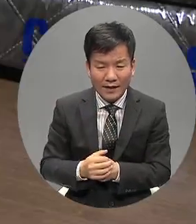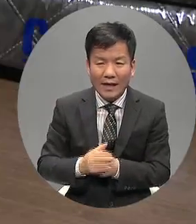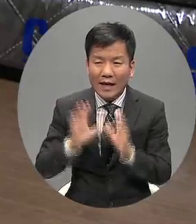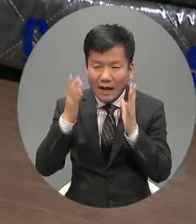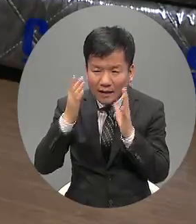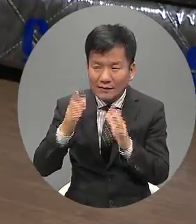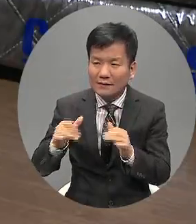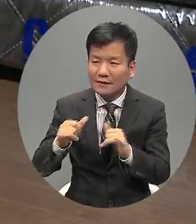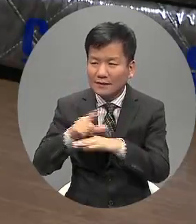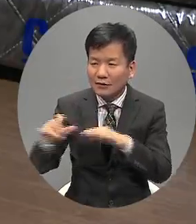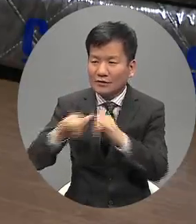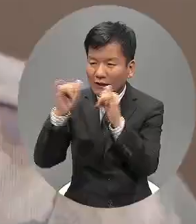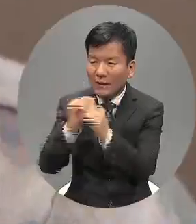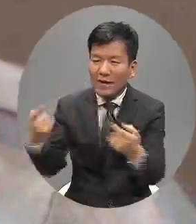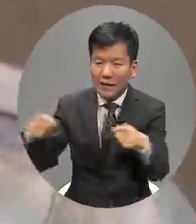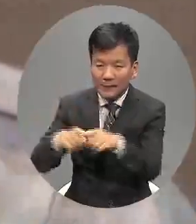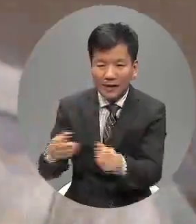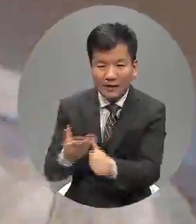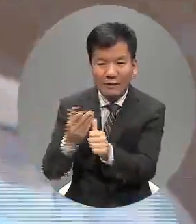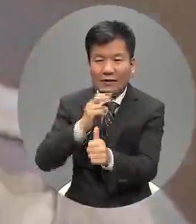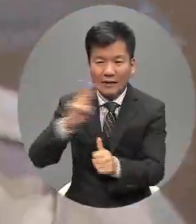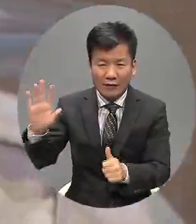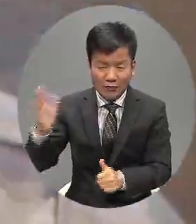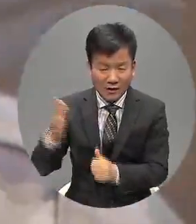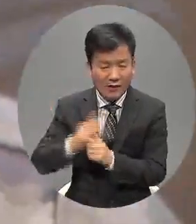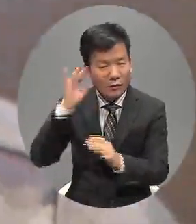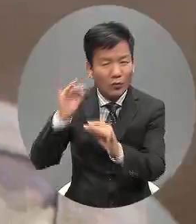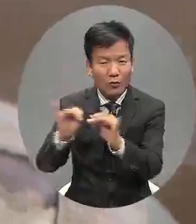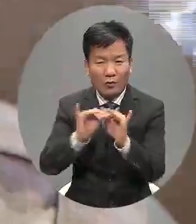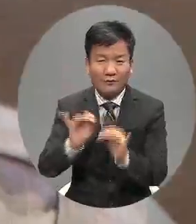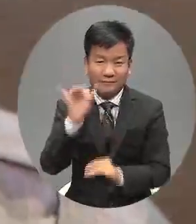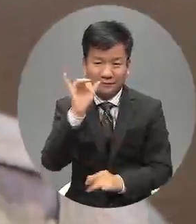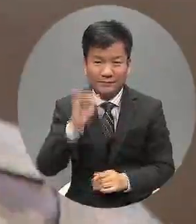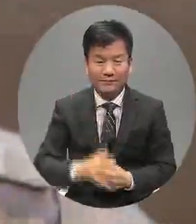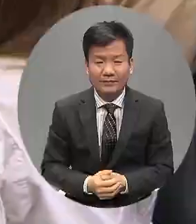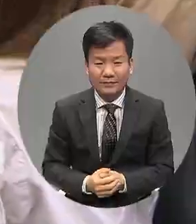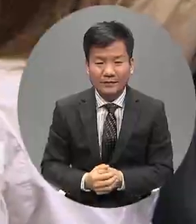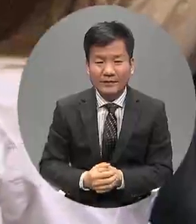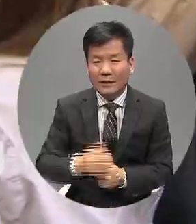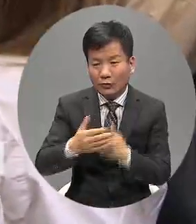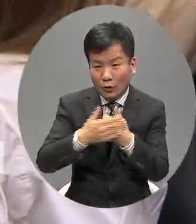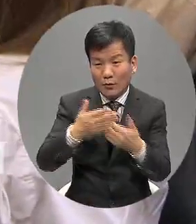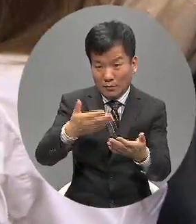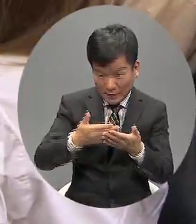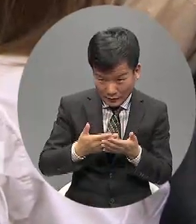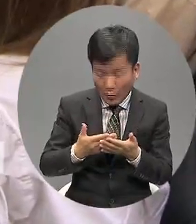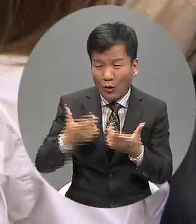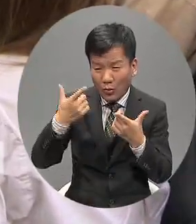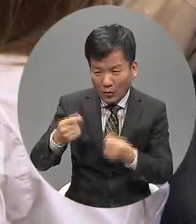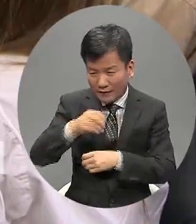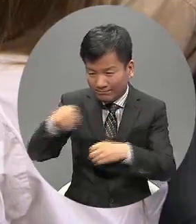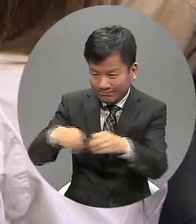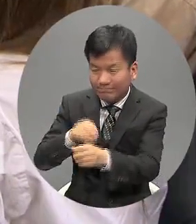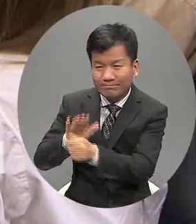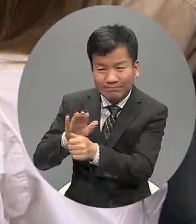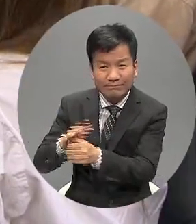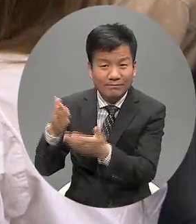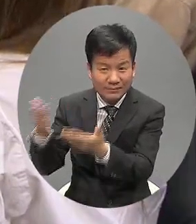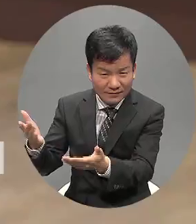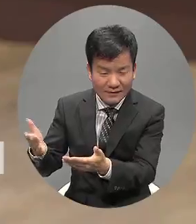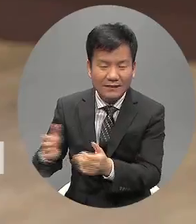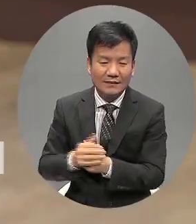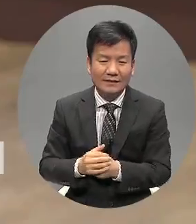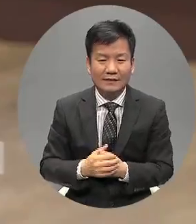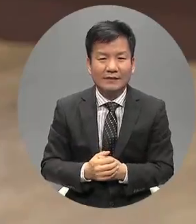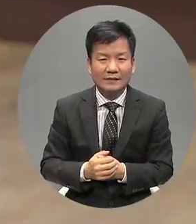아이를 지역사회가 함께 길러야 한다는 절박함이 더욱 큽니다. 도움을 받고 그 도움을 또 되돌려주며 커져가는 지역